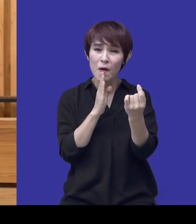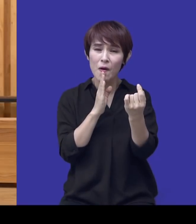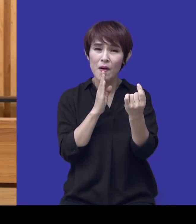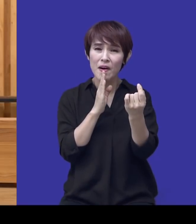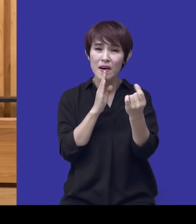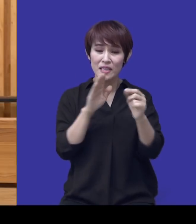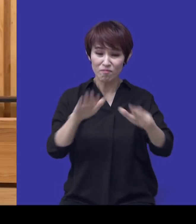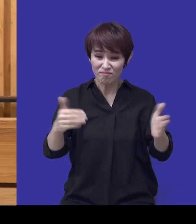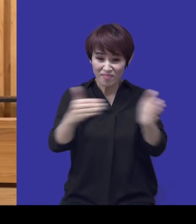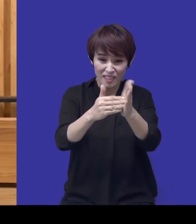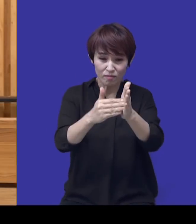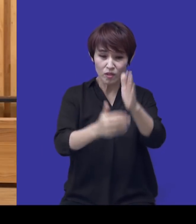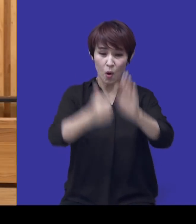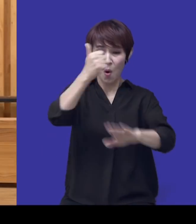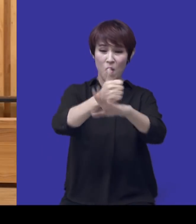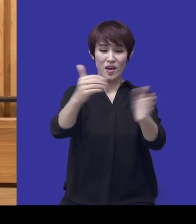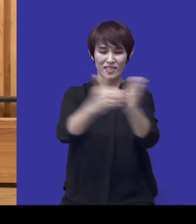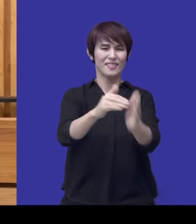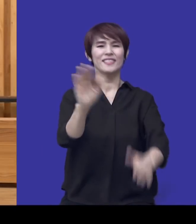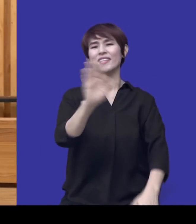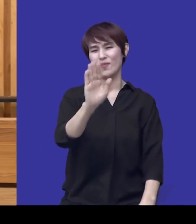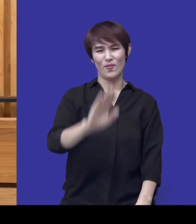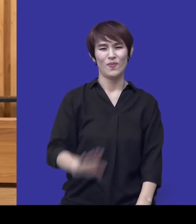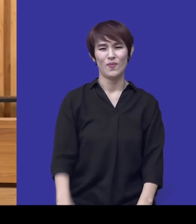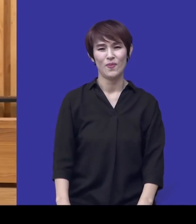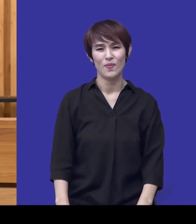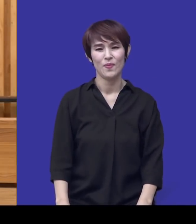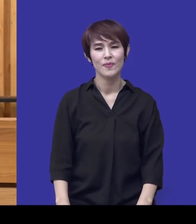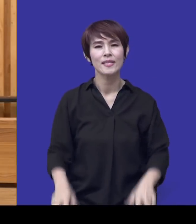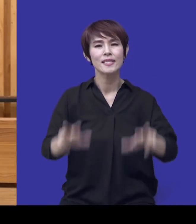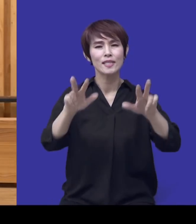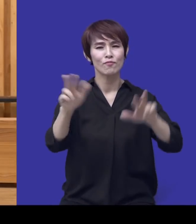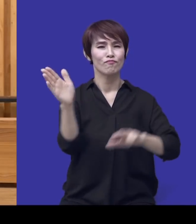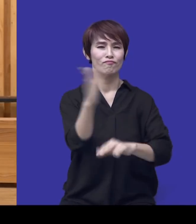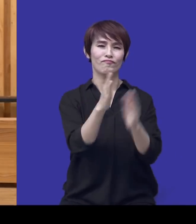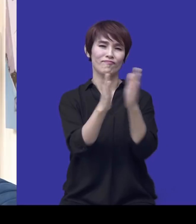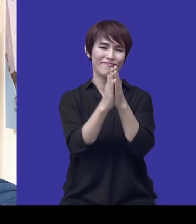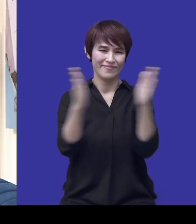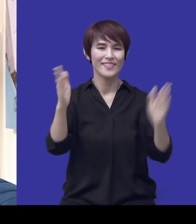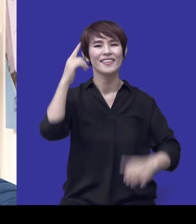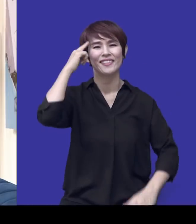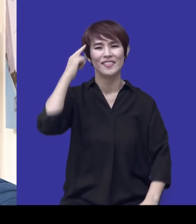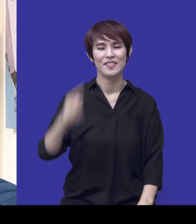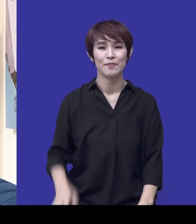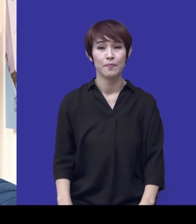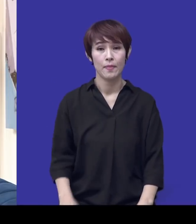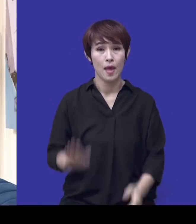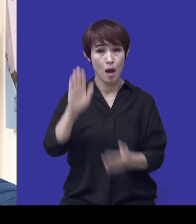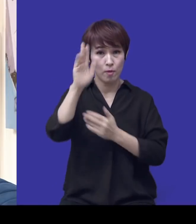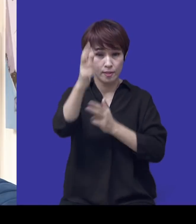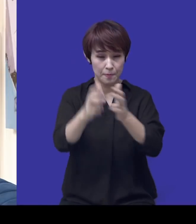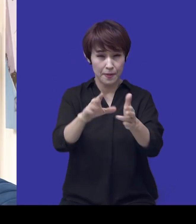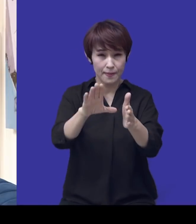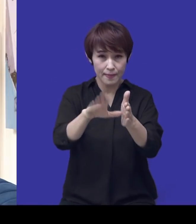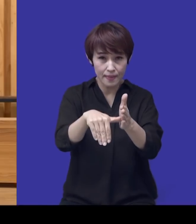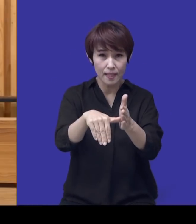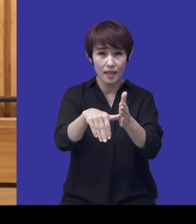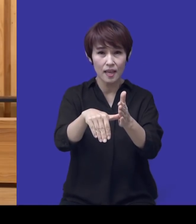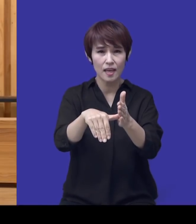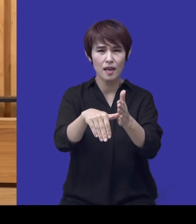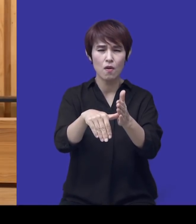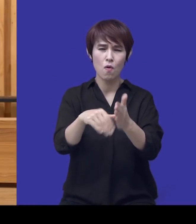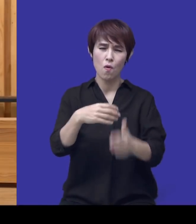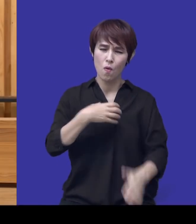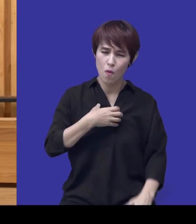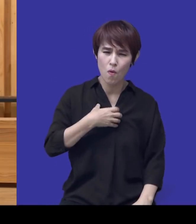마침표가 아니라 여기서 성공이라는 마침표를 따낸 것이 아니라 전 이제부터가 시작이라는 생각이 들어요. 맞아요. 앞으로 사업을 하시면서 앞으로도 많은 위기가